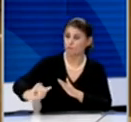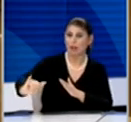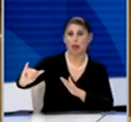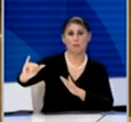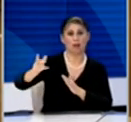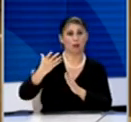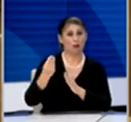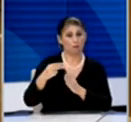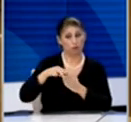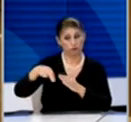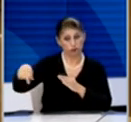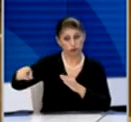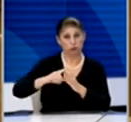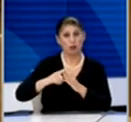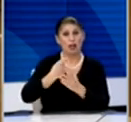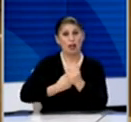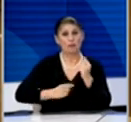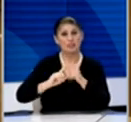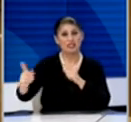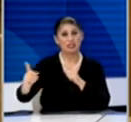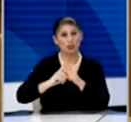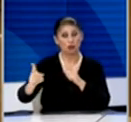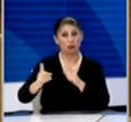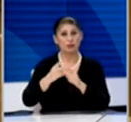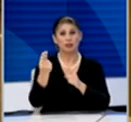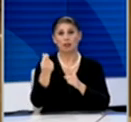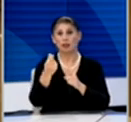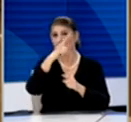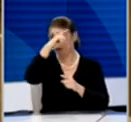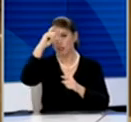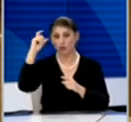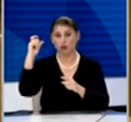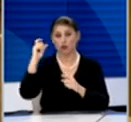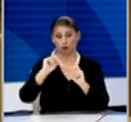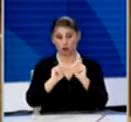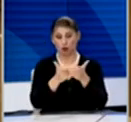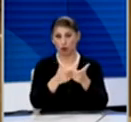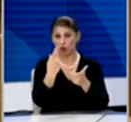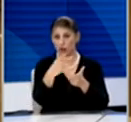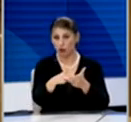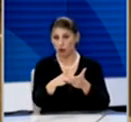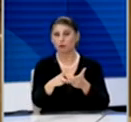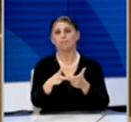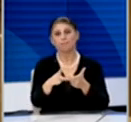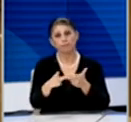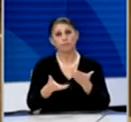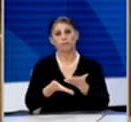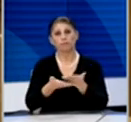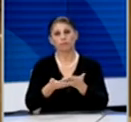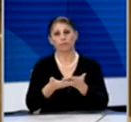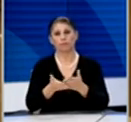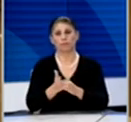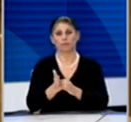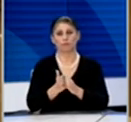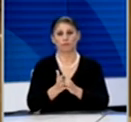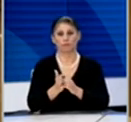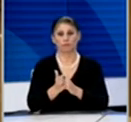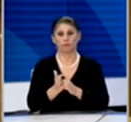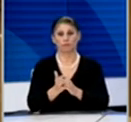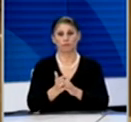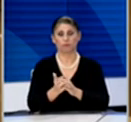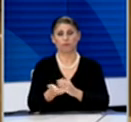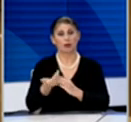διανύσουν η έλλειψη συγκοινωνίας αλλά και οικονομικές δυσκολίες των οικογενειών τους συνέβαλαν στο